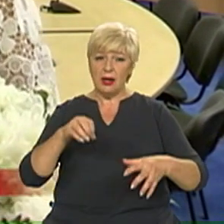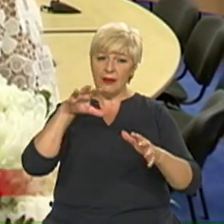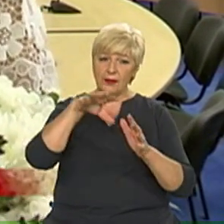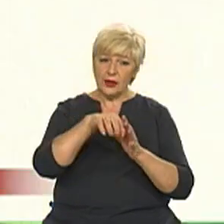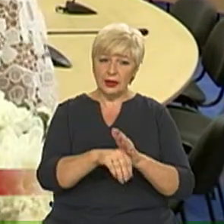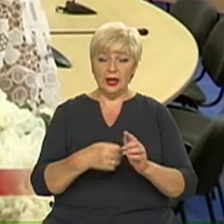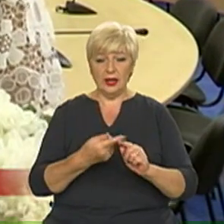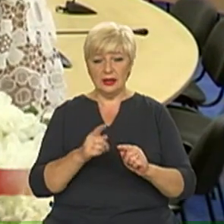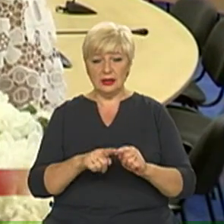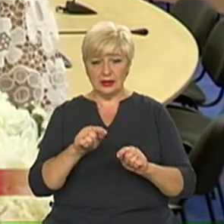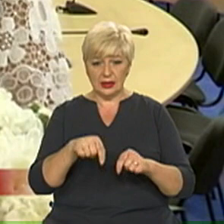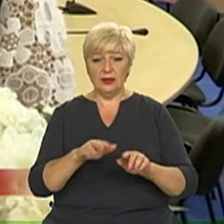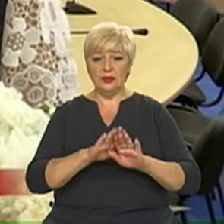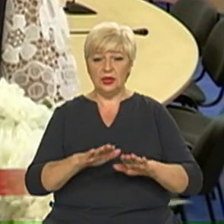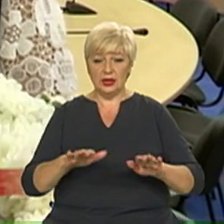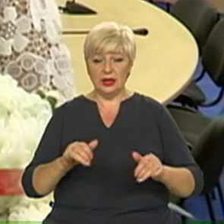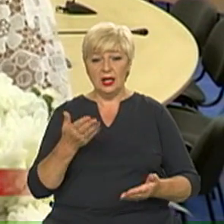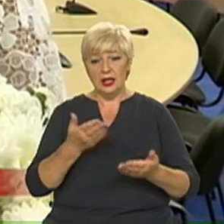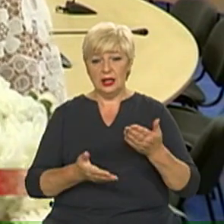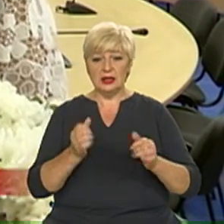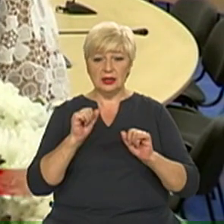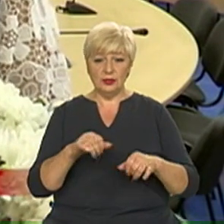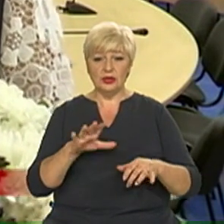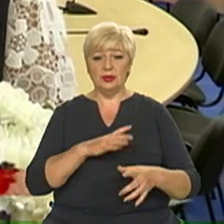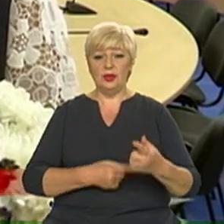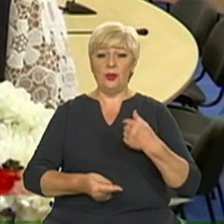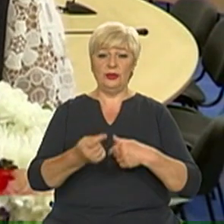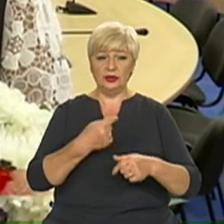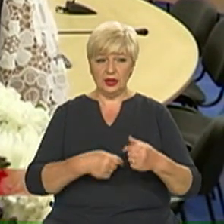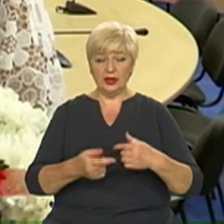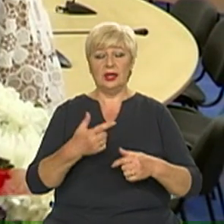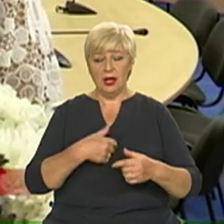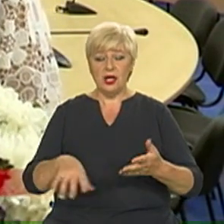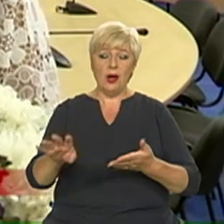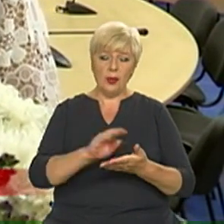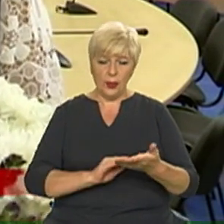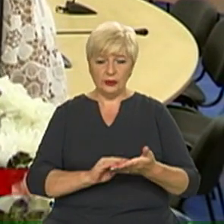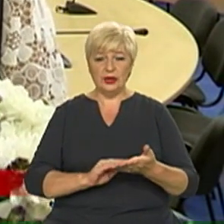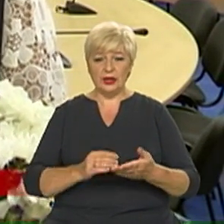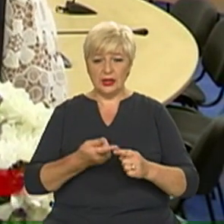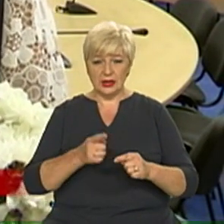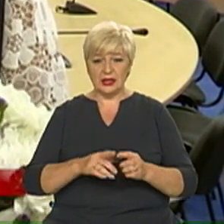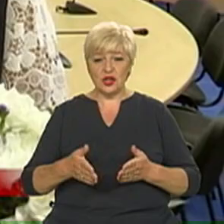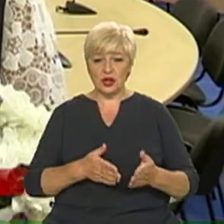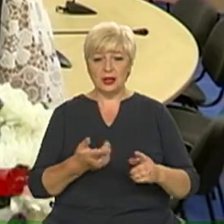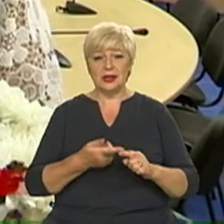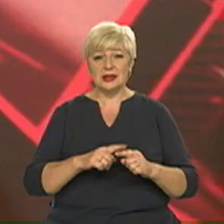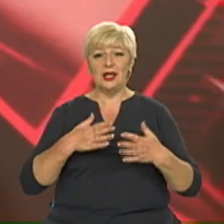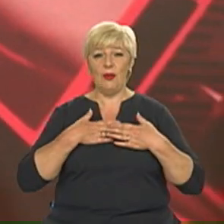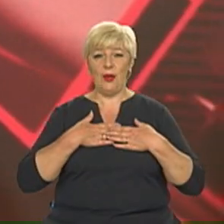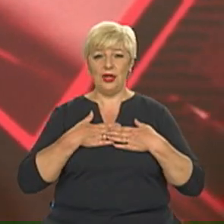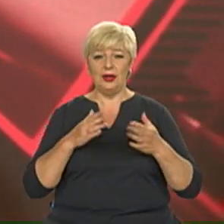все це у дітей. І, мабуть, якби можна було повернути все це назад, я б повторила точно те ж саме цей шлях, тому що це моє.